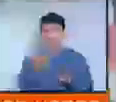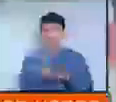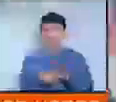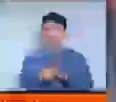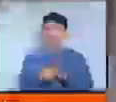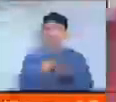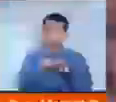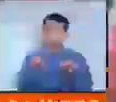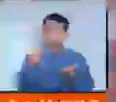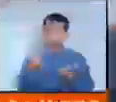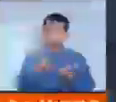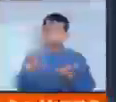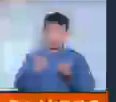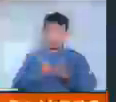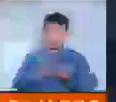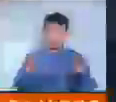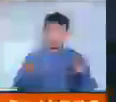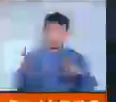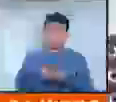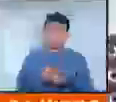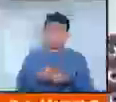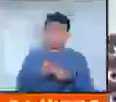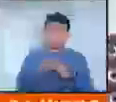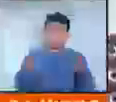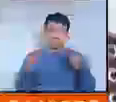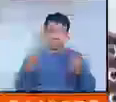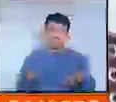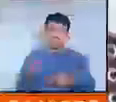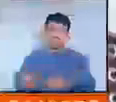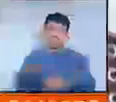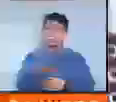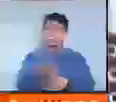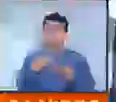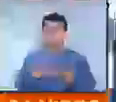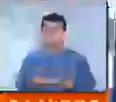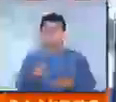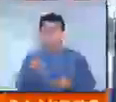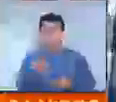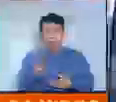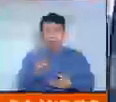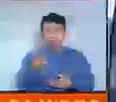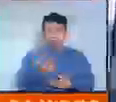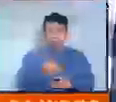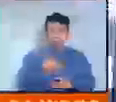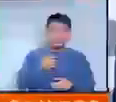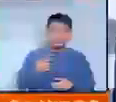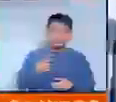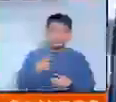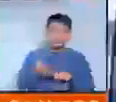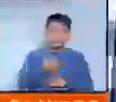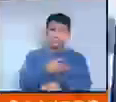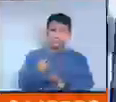at iba pang biktima. Lalong bumigat yung pakiramdam ko. No? Dahil akala namin